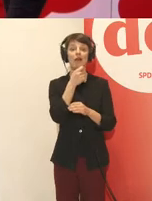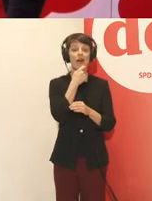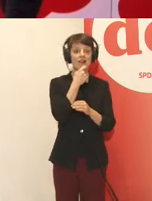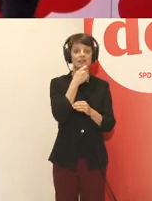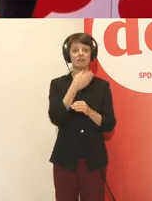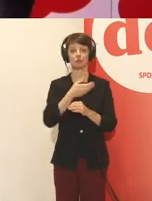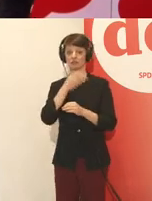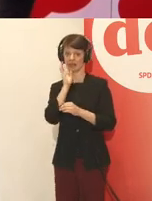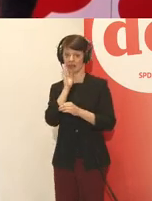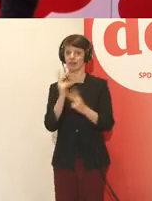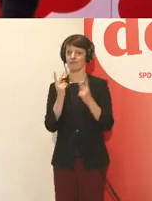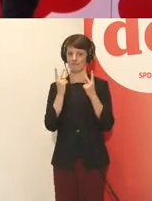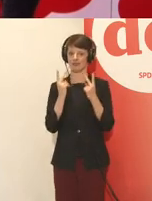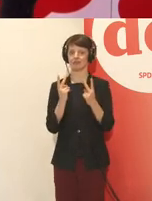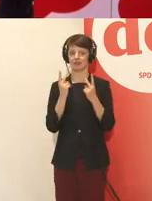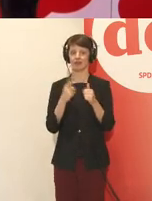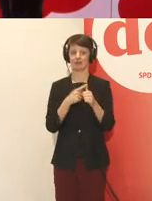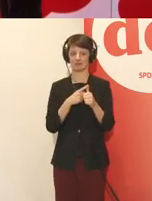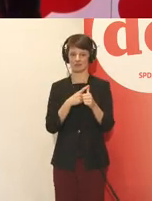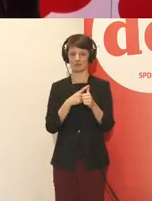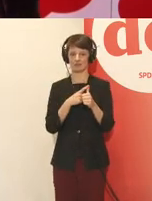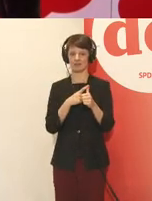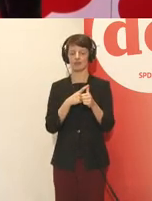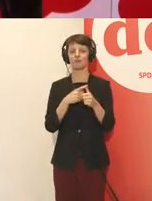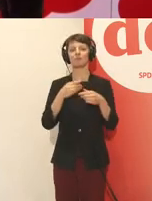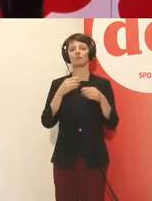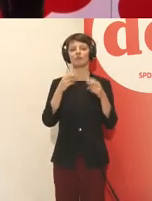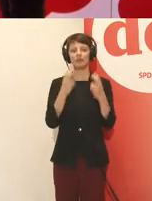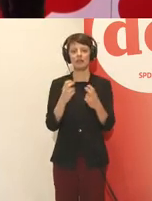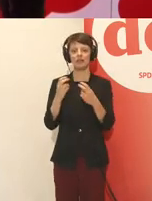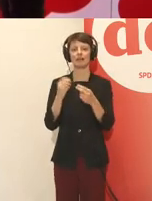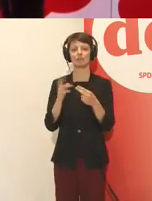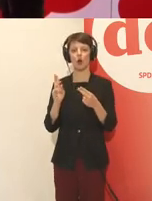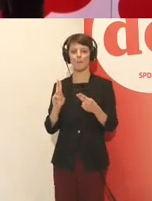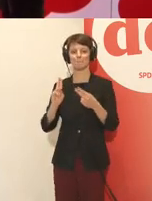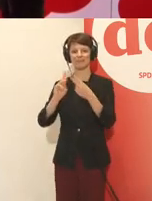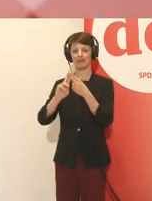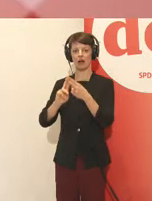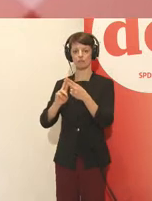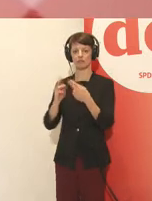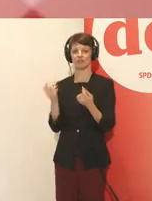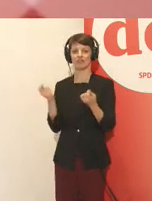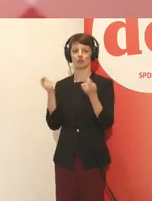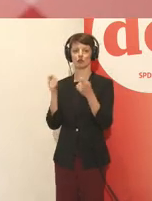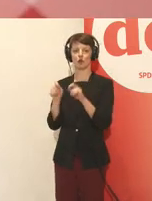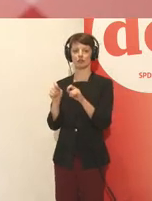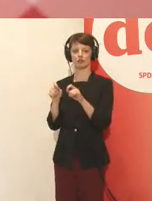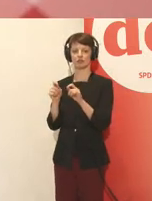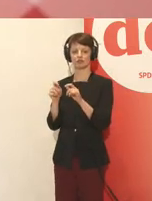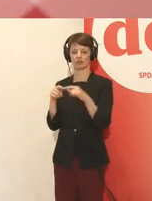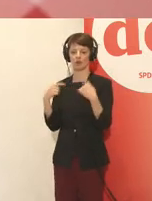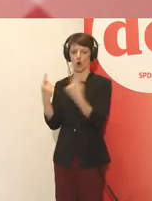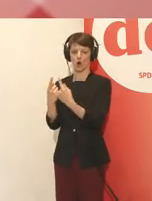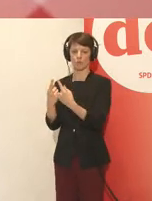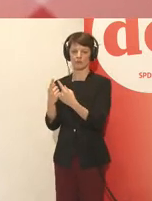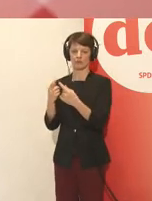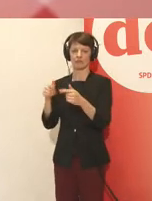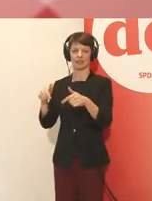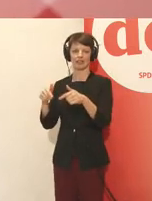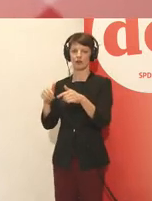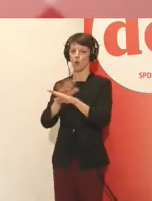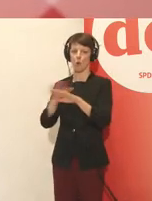gestellt das ist ja auch wichtig aber es gibt neben den sessions ja auch mit ups die in geschlossenen haben nicht gestritten webex